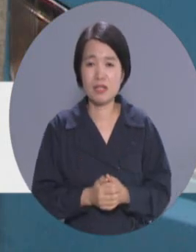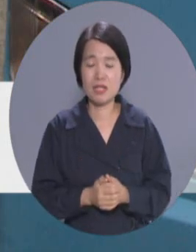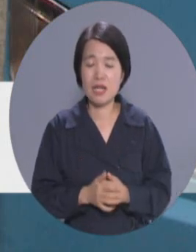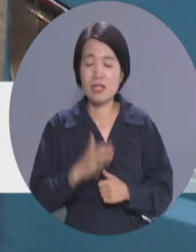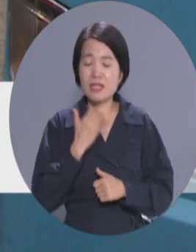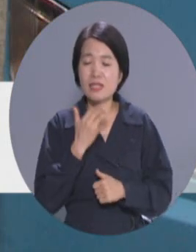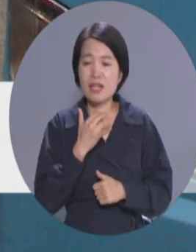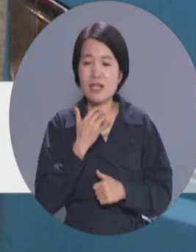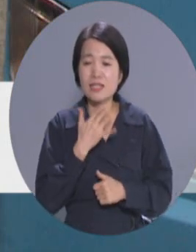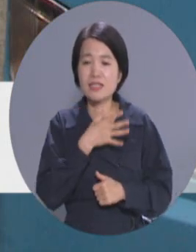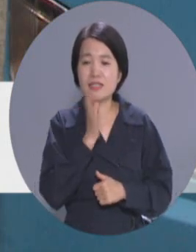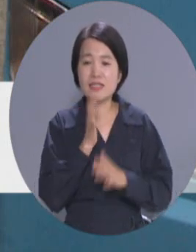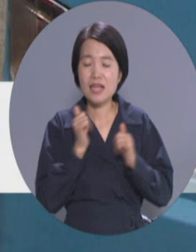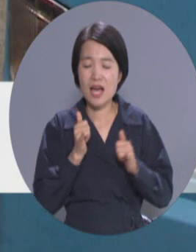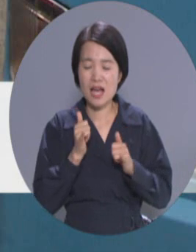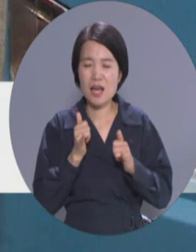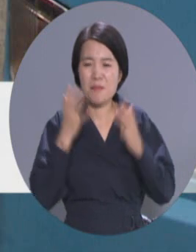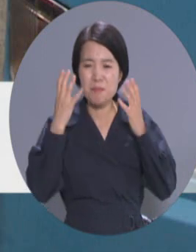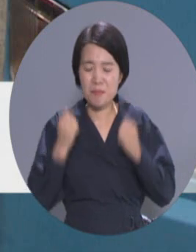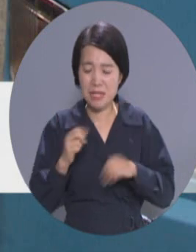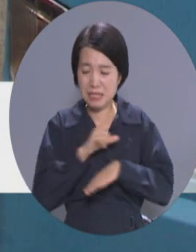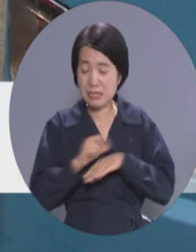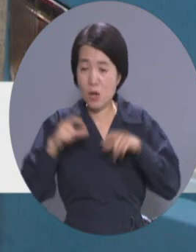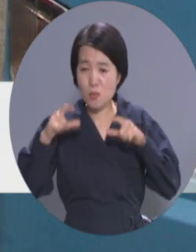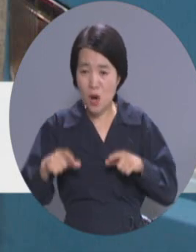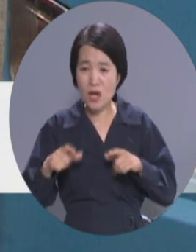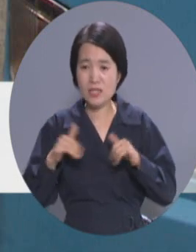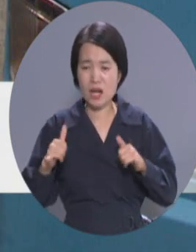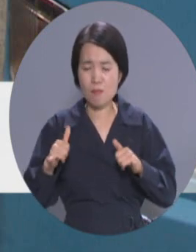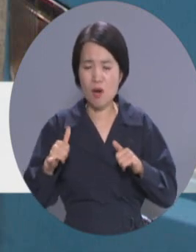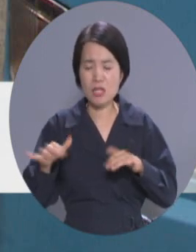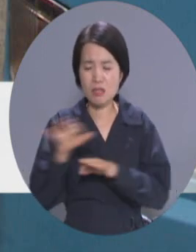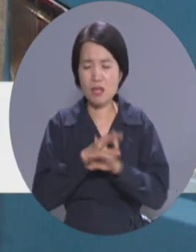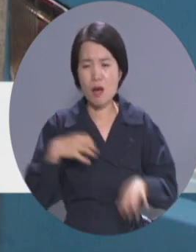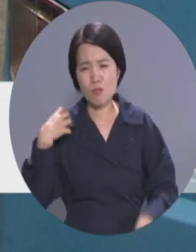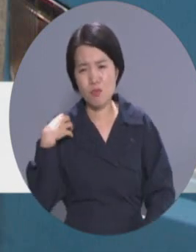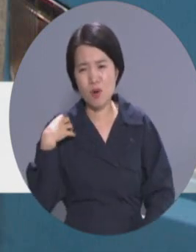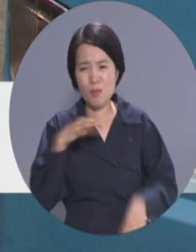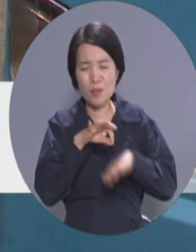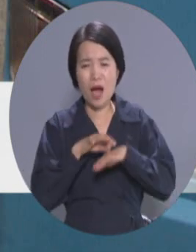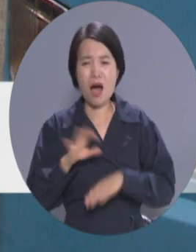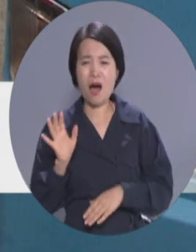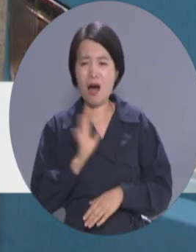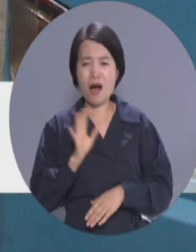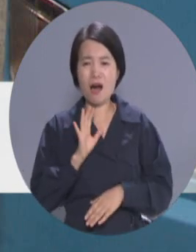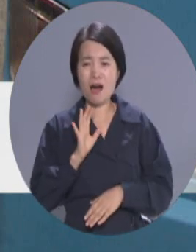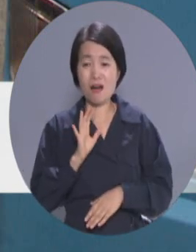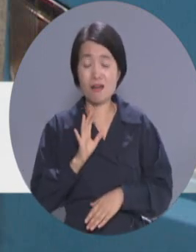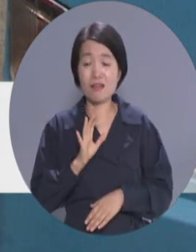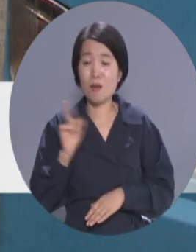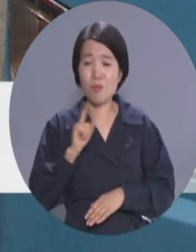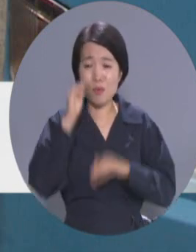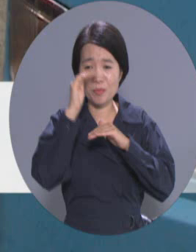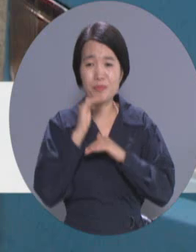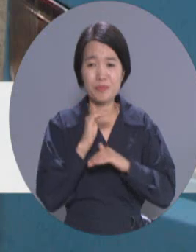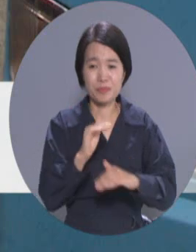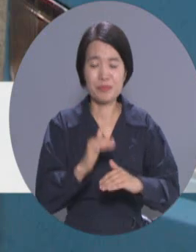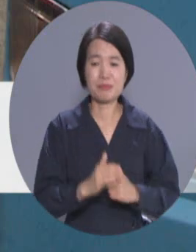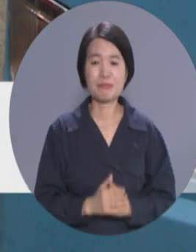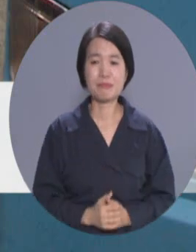노인 인구 비율이 높은 군 단위 지자체들은 재정 부담을 이유로 도입에 난색을 표하고 있습니다. 문형철